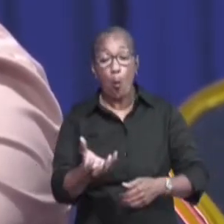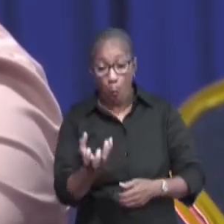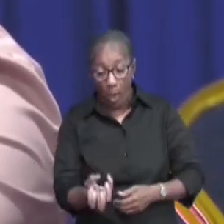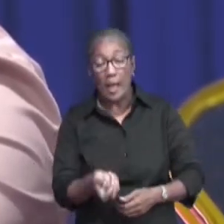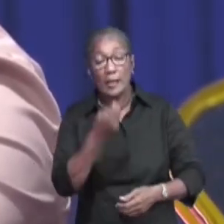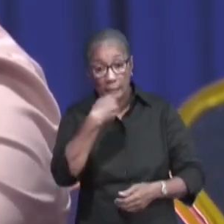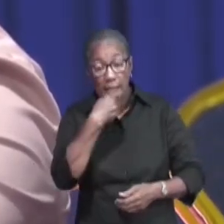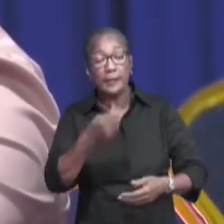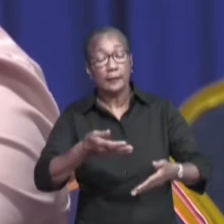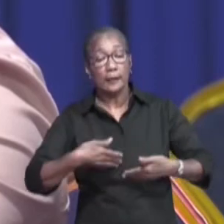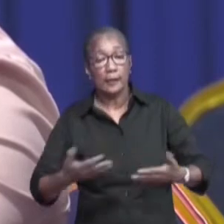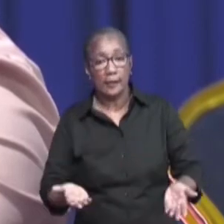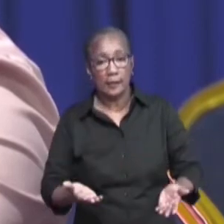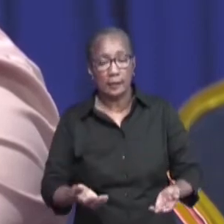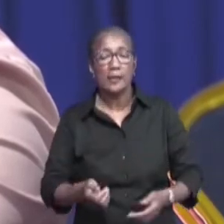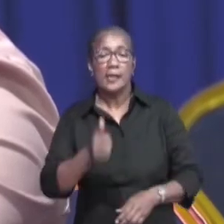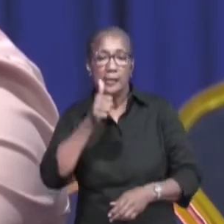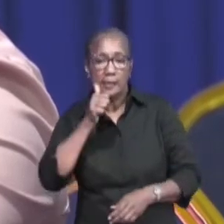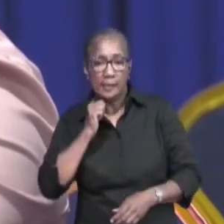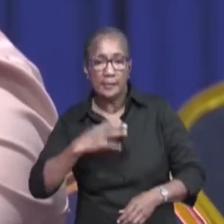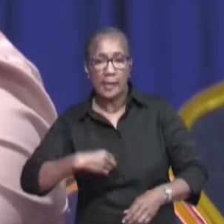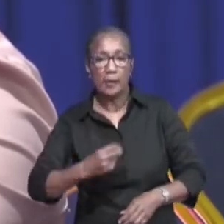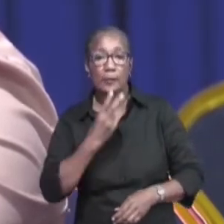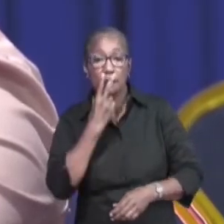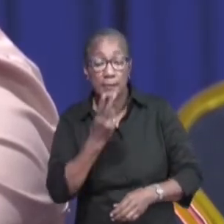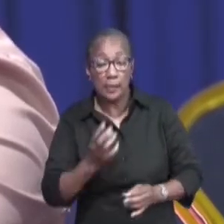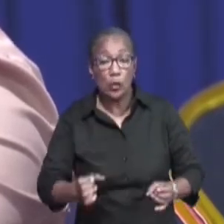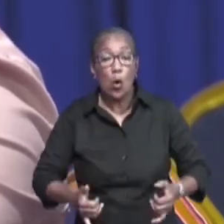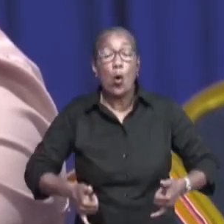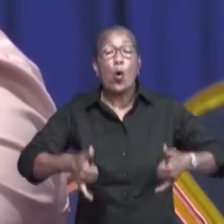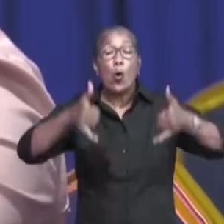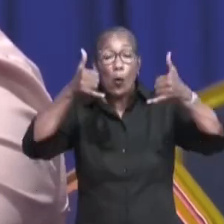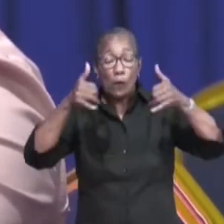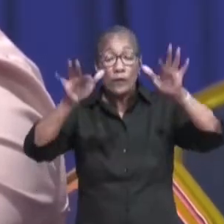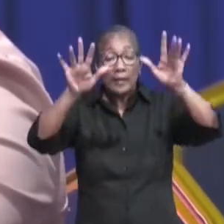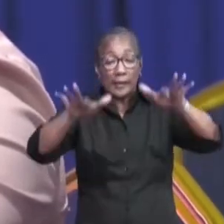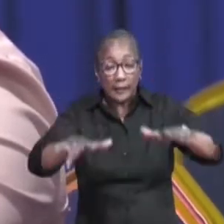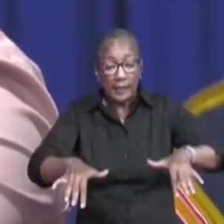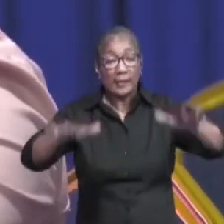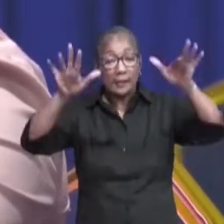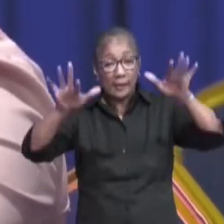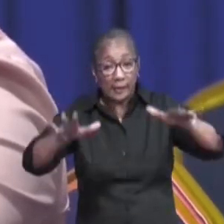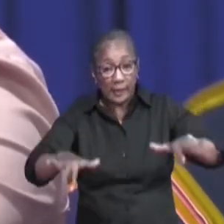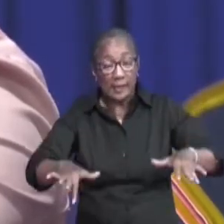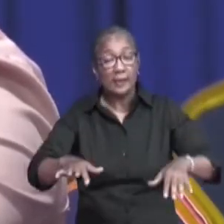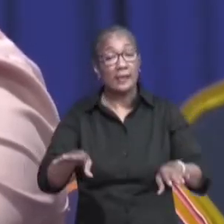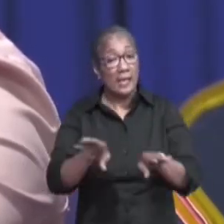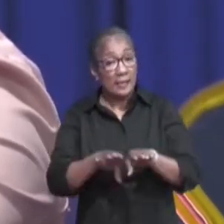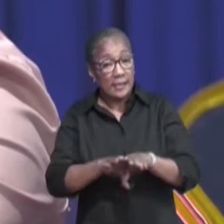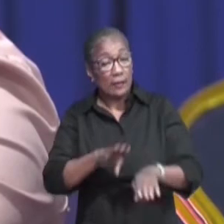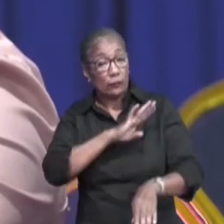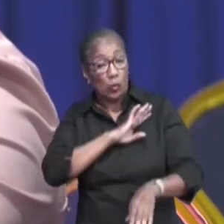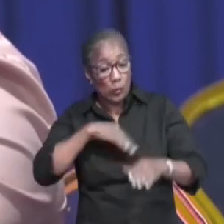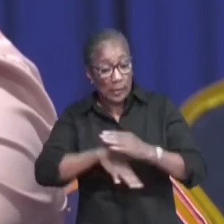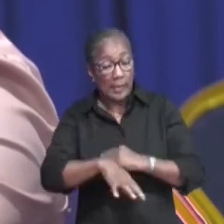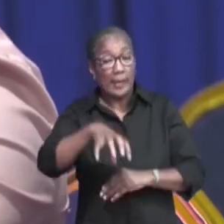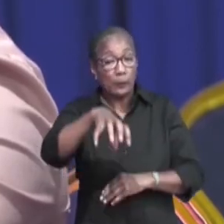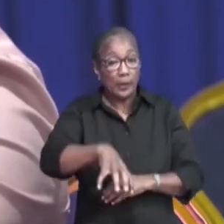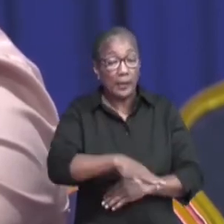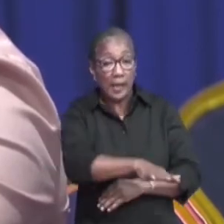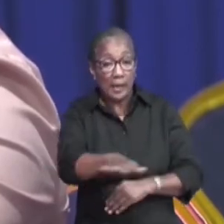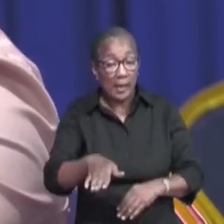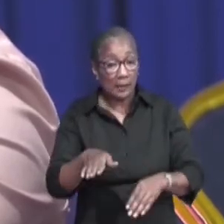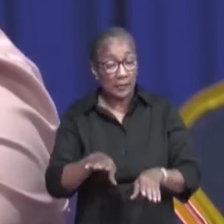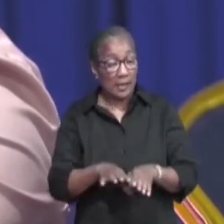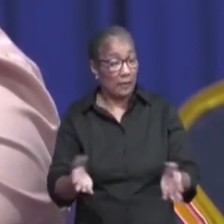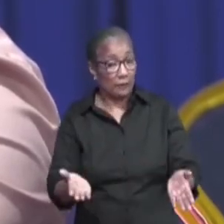We is de ushi srefi o me aleng fadong na so aleng ook to fadong na binnenland na buskondre